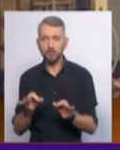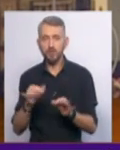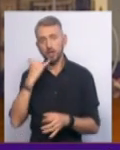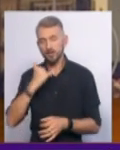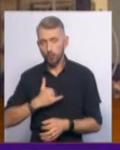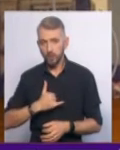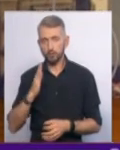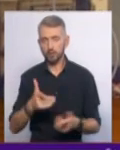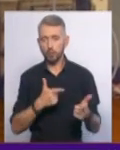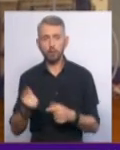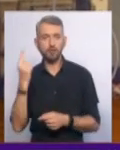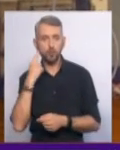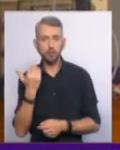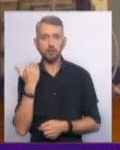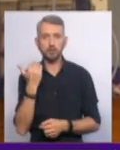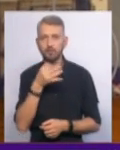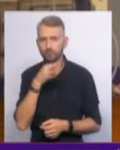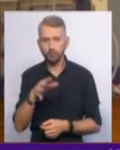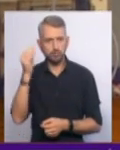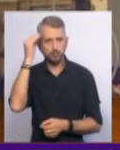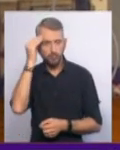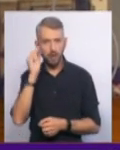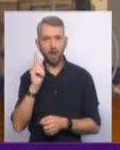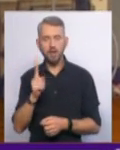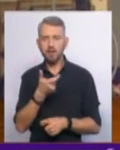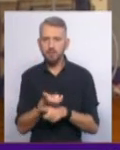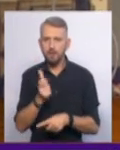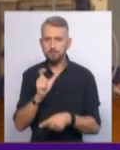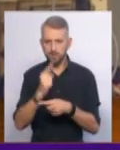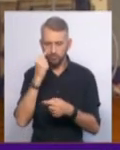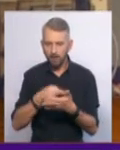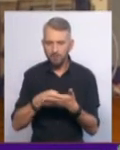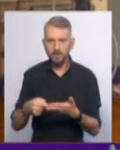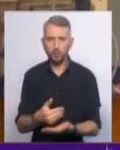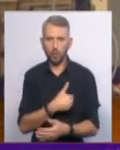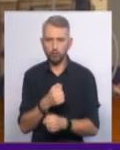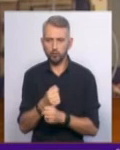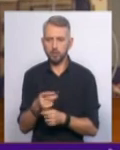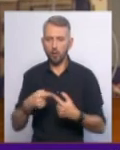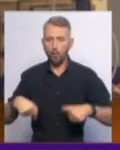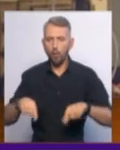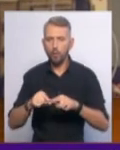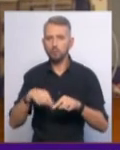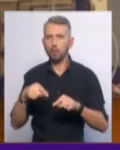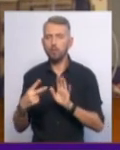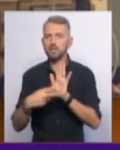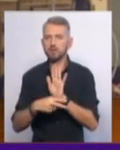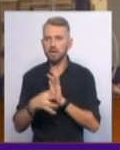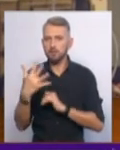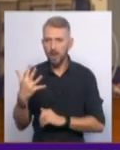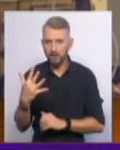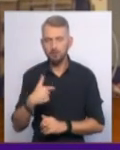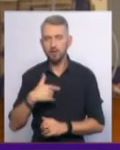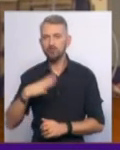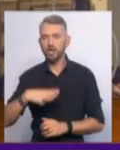долучайтеся. Ми будемо готові почути вашу будь-яку точку зору. Але найбільший акцент я хочу зробити саме на окрузі. Округ номер 75. Ми